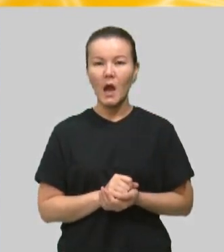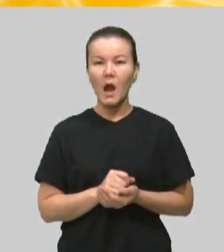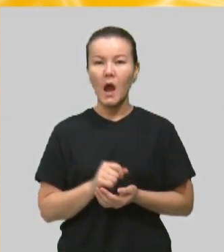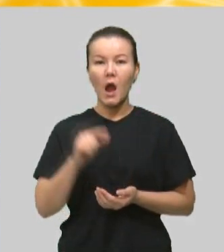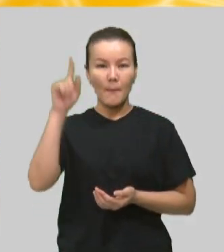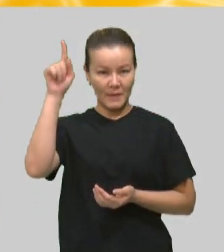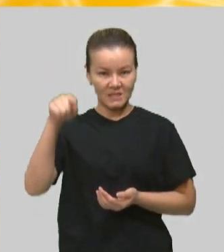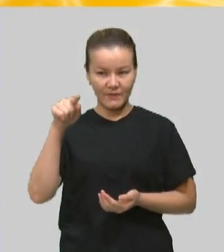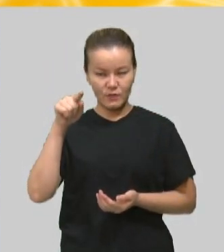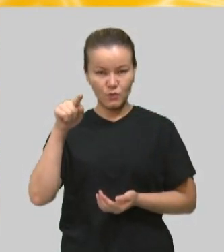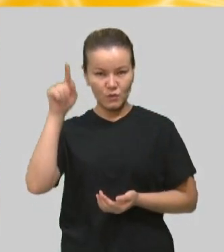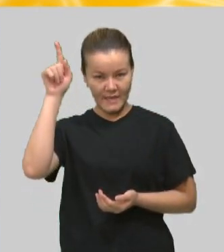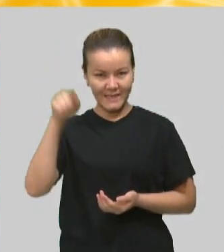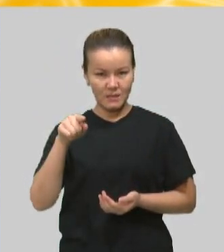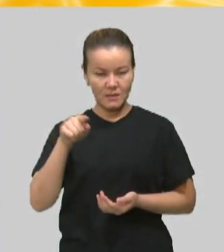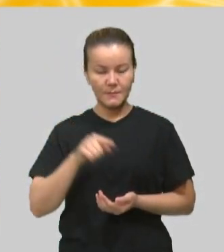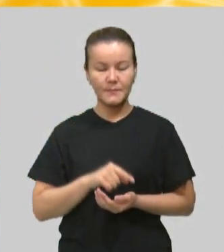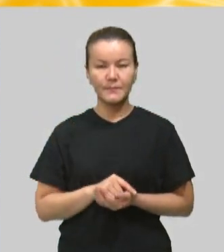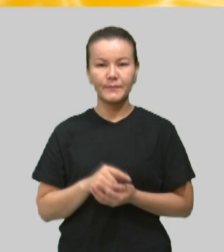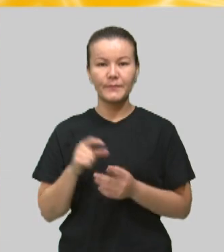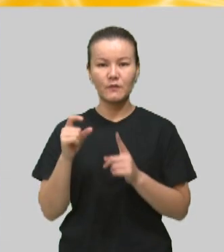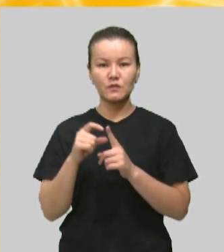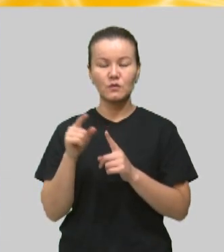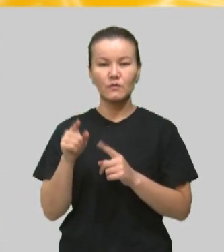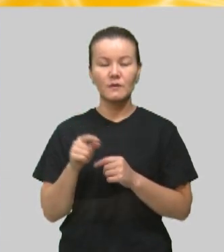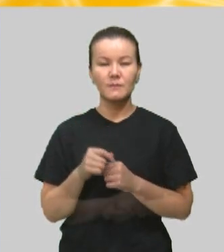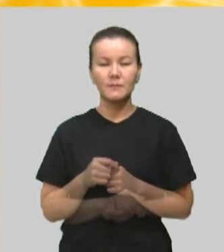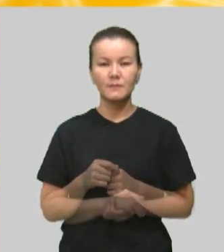Поставьте ударение в слове.